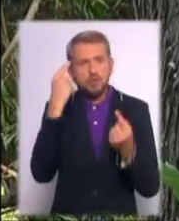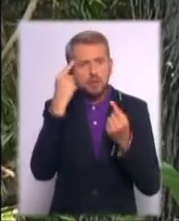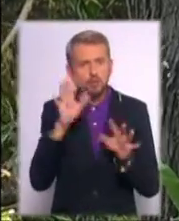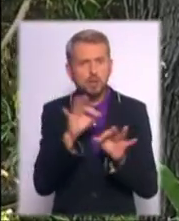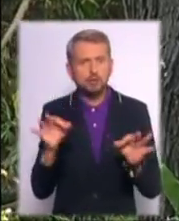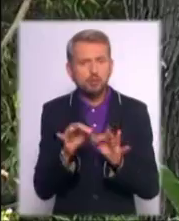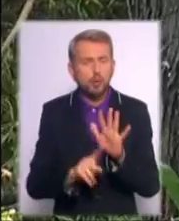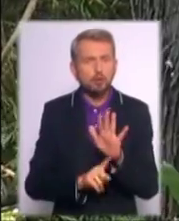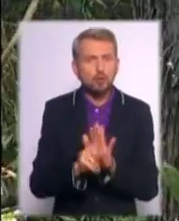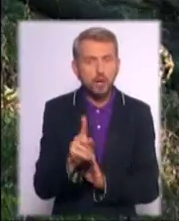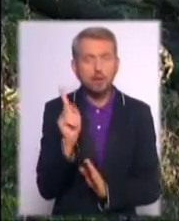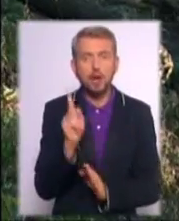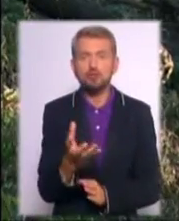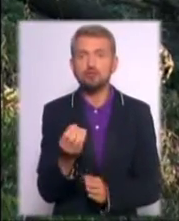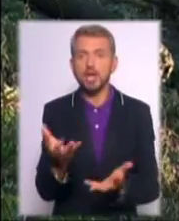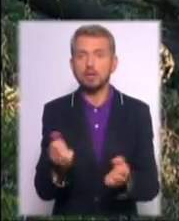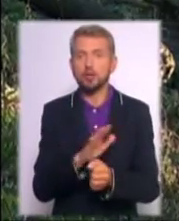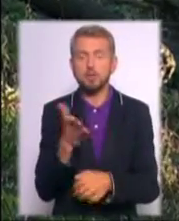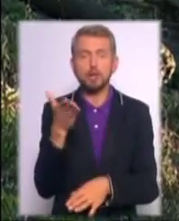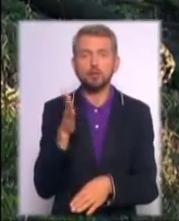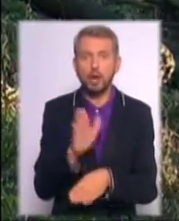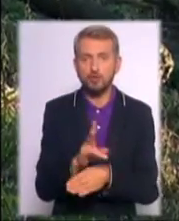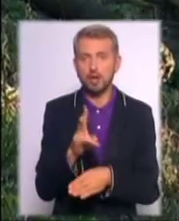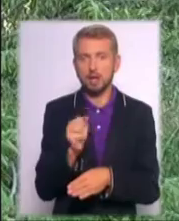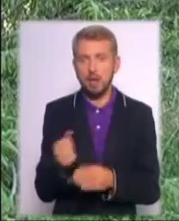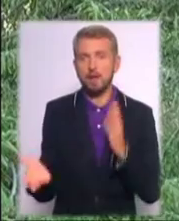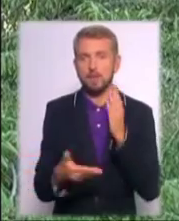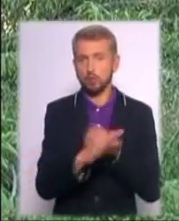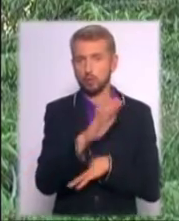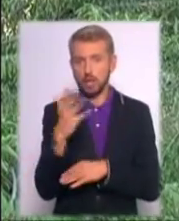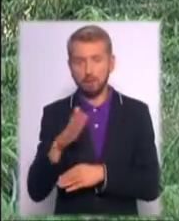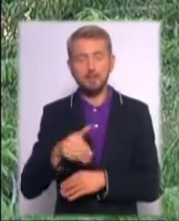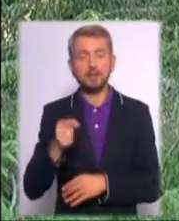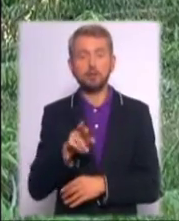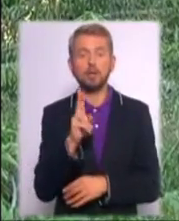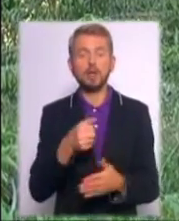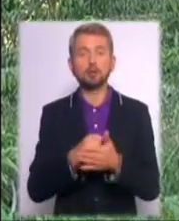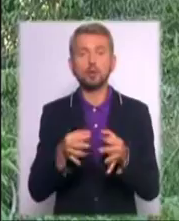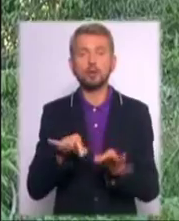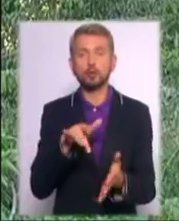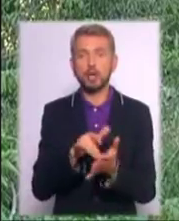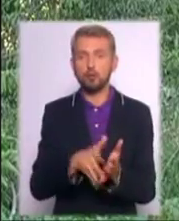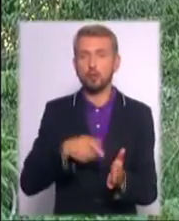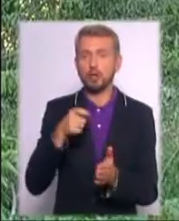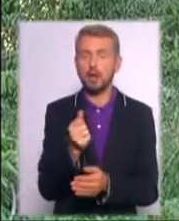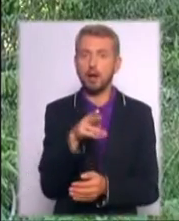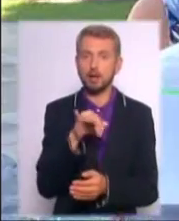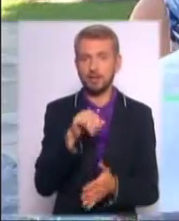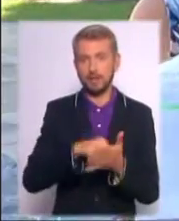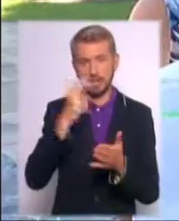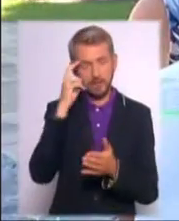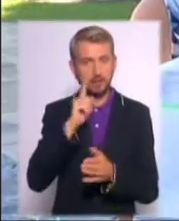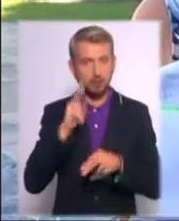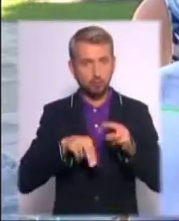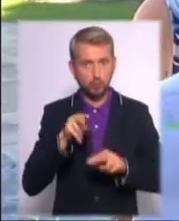нічого розпочинати, адже ще не отримали розпорядження на вирубку дерев. Після того, як до дозвільного центру подали акти від Київ Зеленбуду.